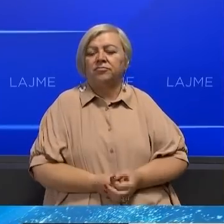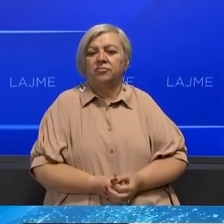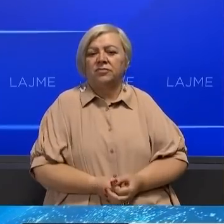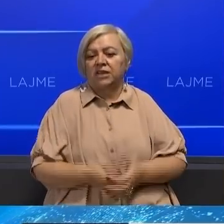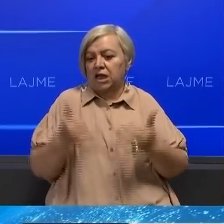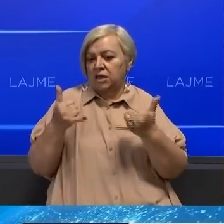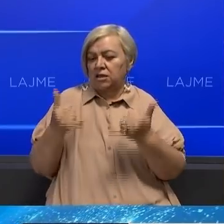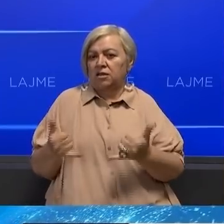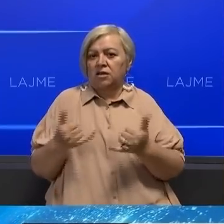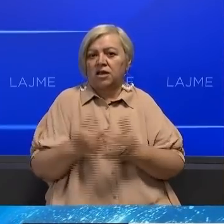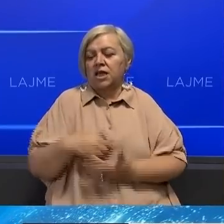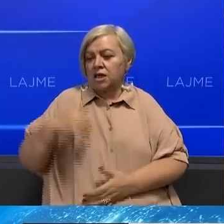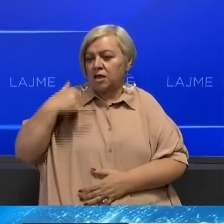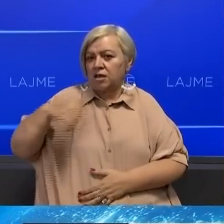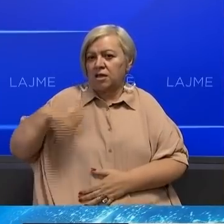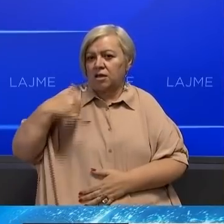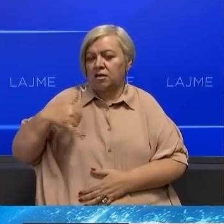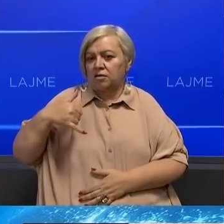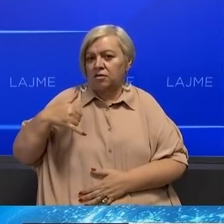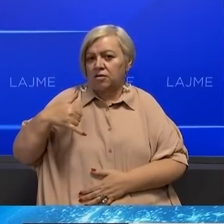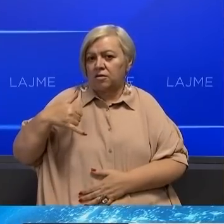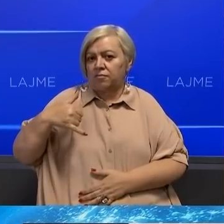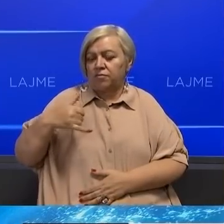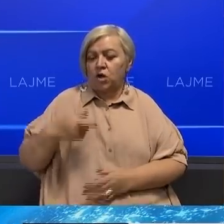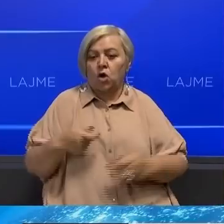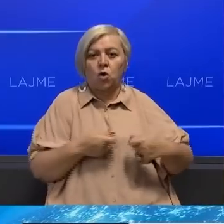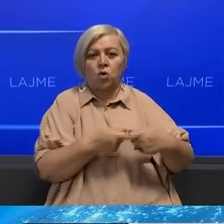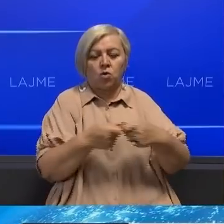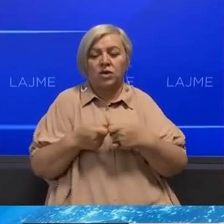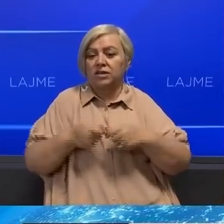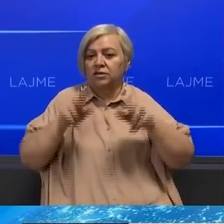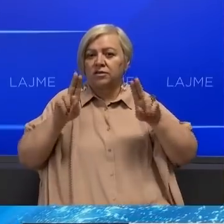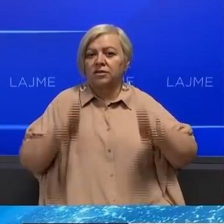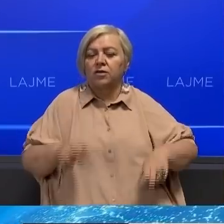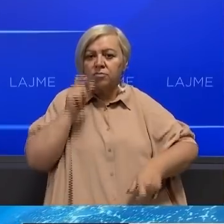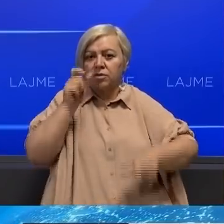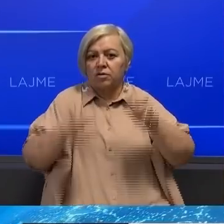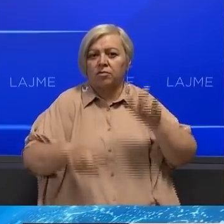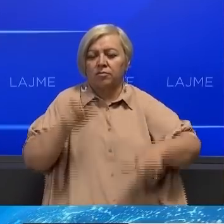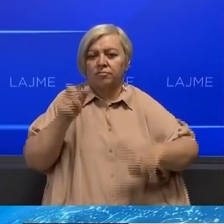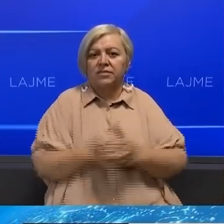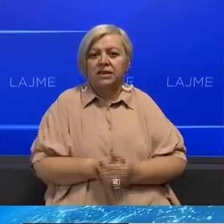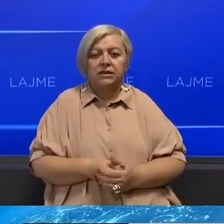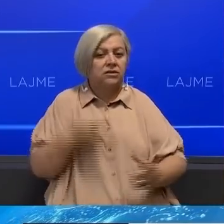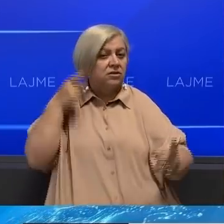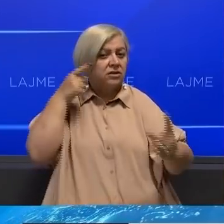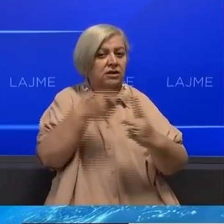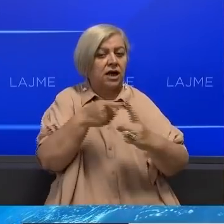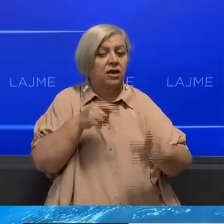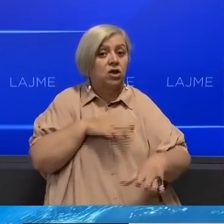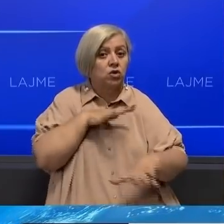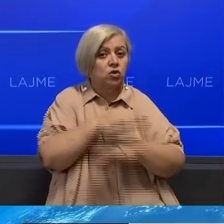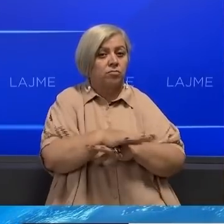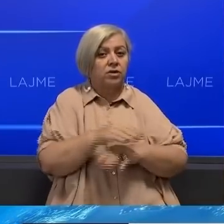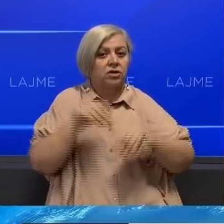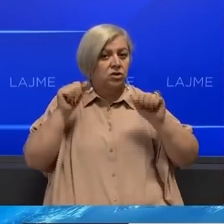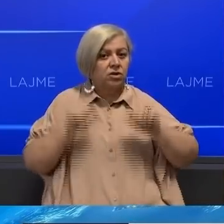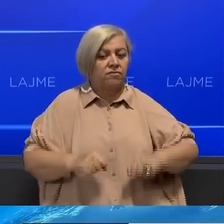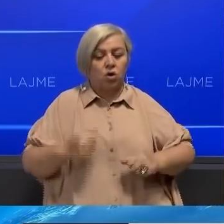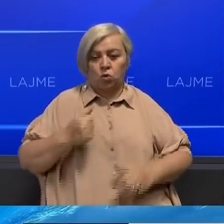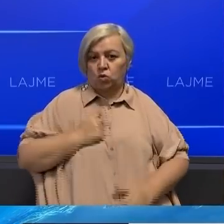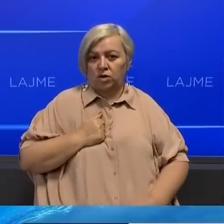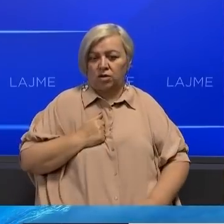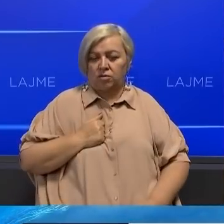për tash në Myanmar, ku organizatat e të drejtave të njerëzit janë bërë cak i sulmeve të qeverisë